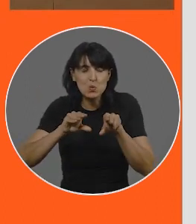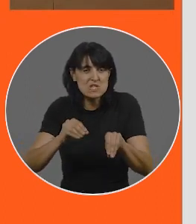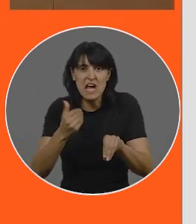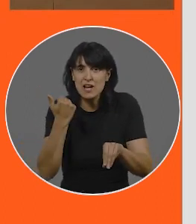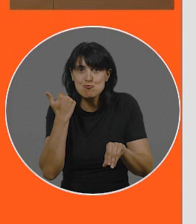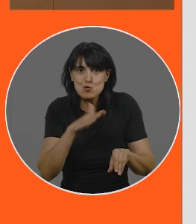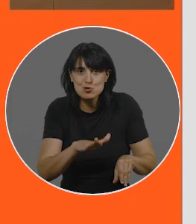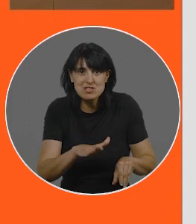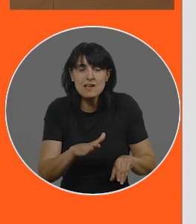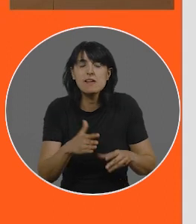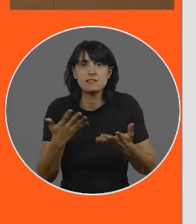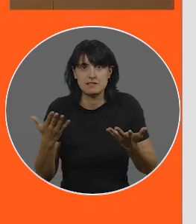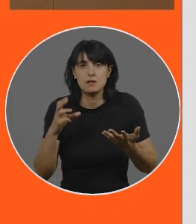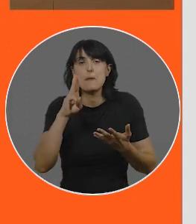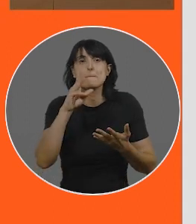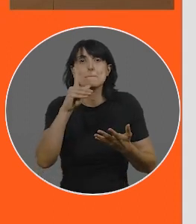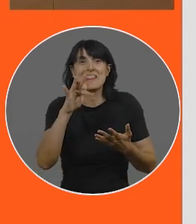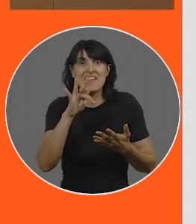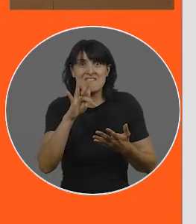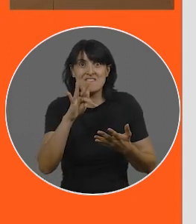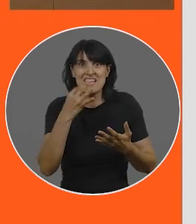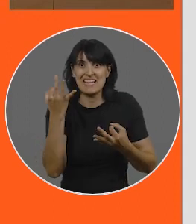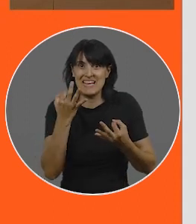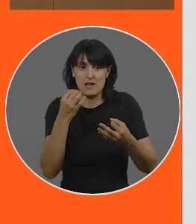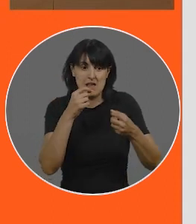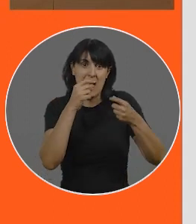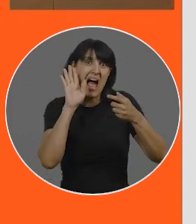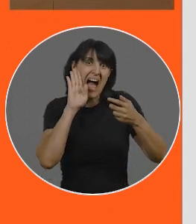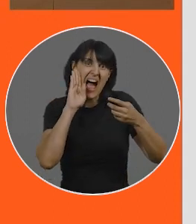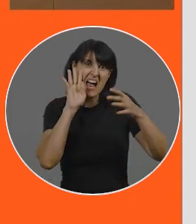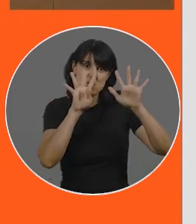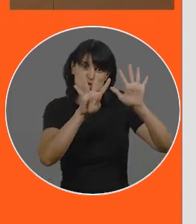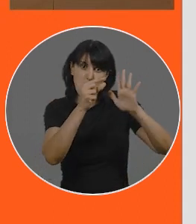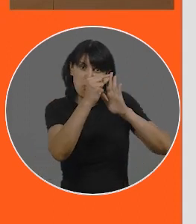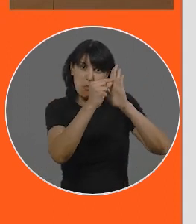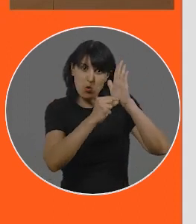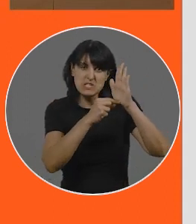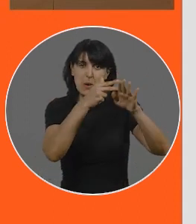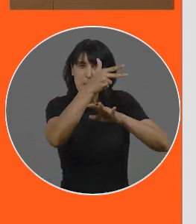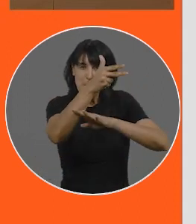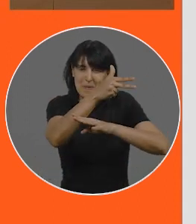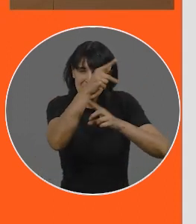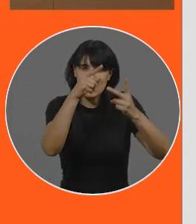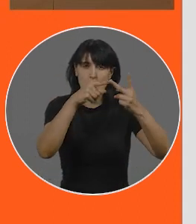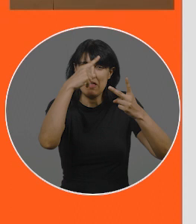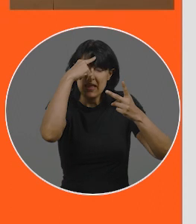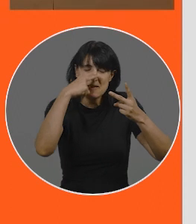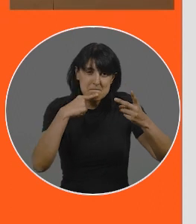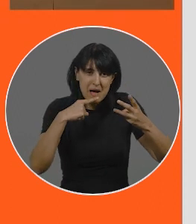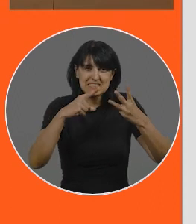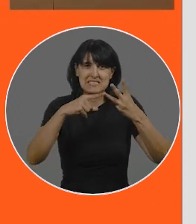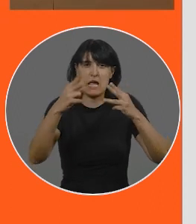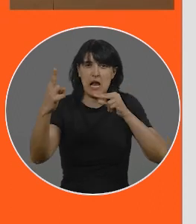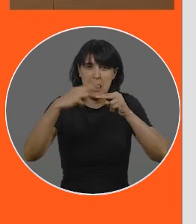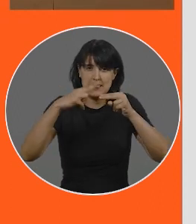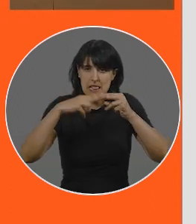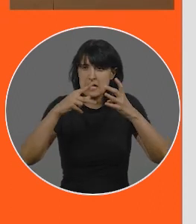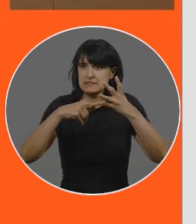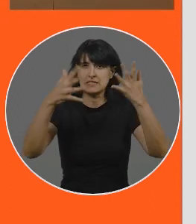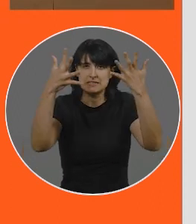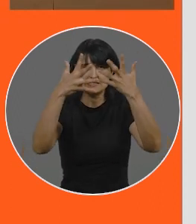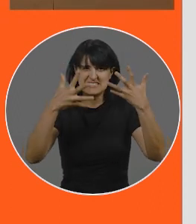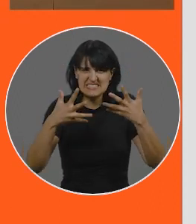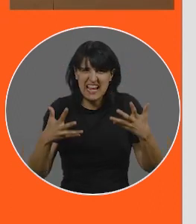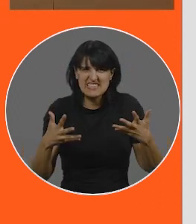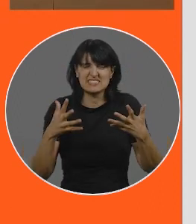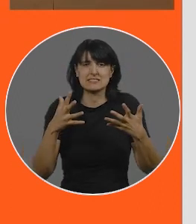Bueno, hi ha moltes coses. Llavors, què té un PDF? Tot el que he dit abans ho té un PDF. Pot tenir un vídeo, pot tenir una imatge, pot tenir un enllaç,